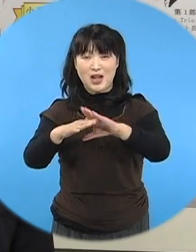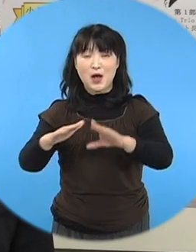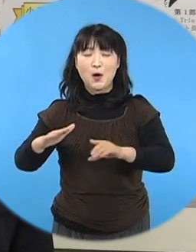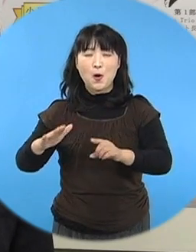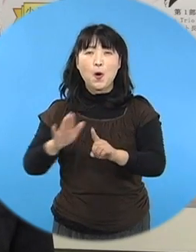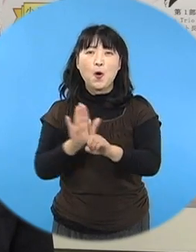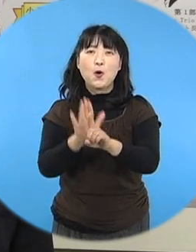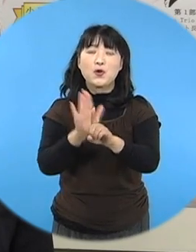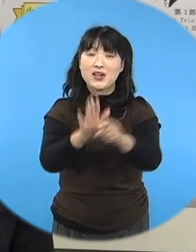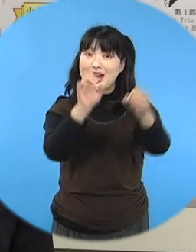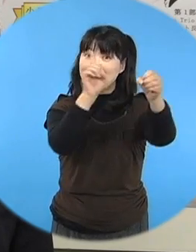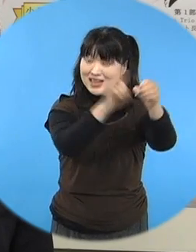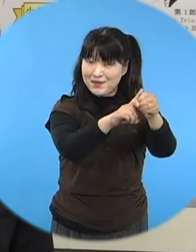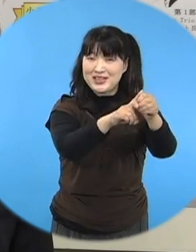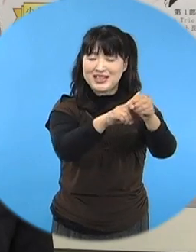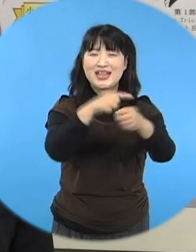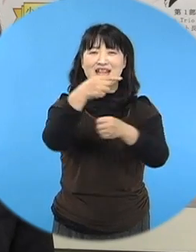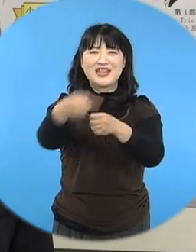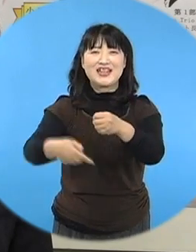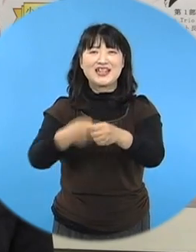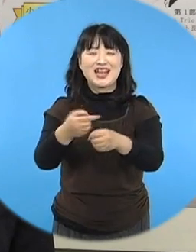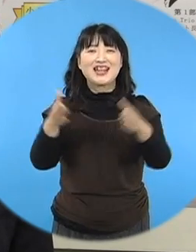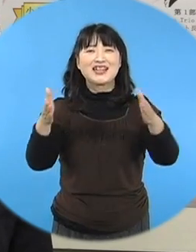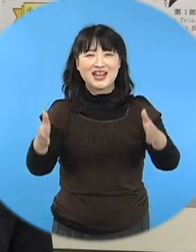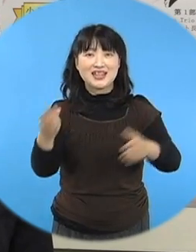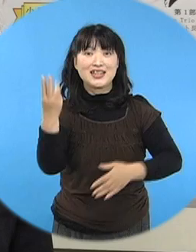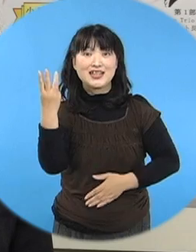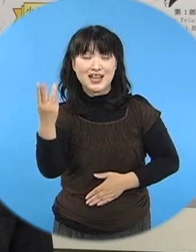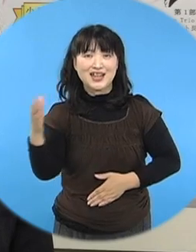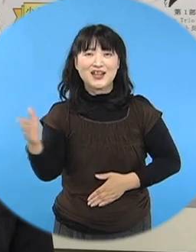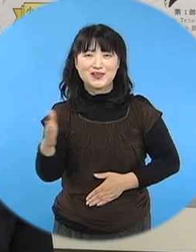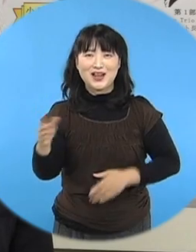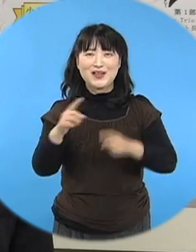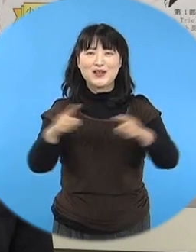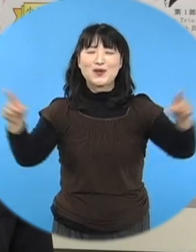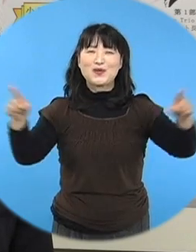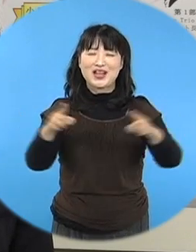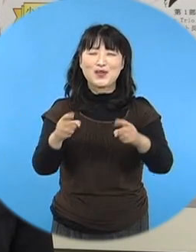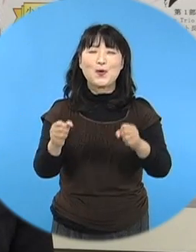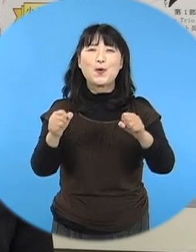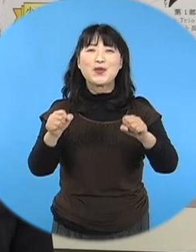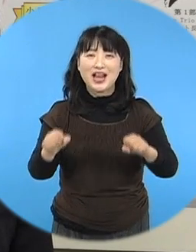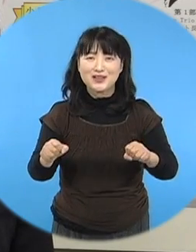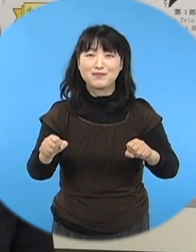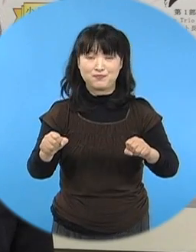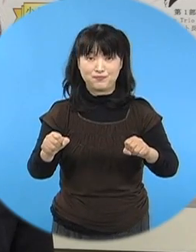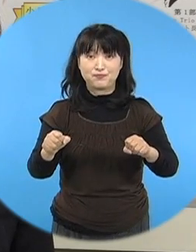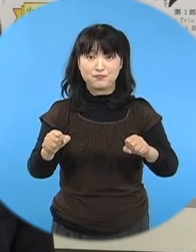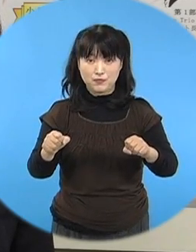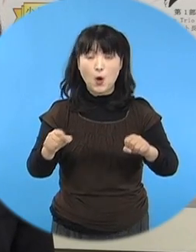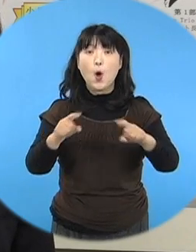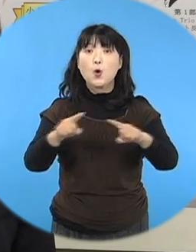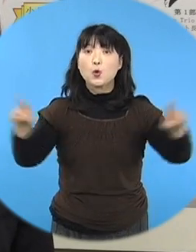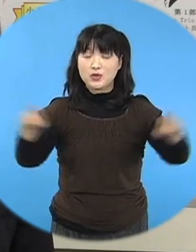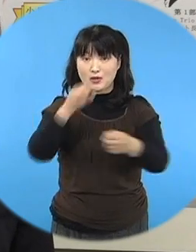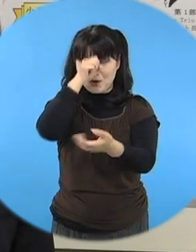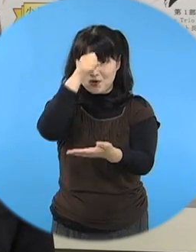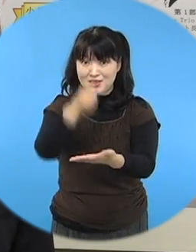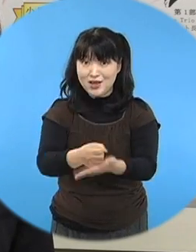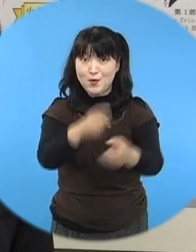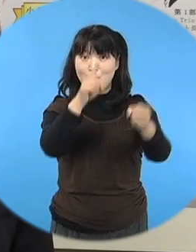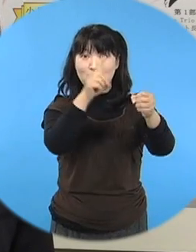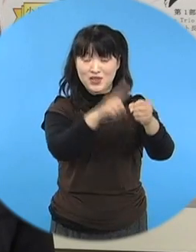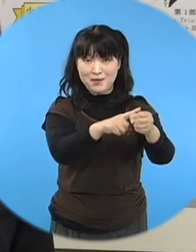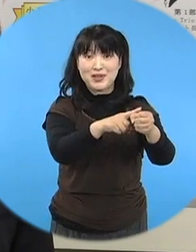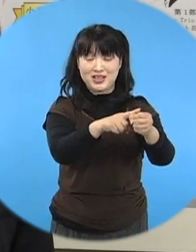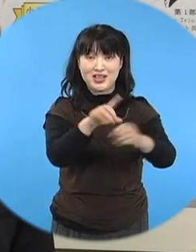年に3回ほどコンサートを開催しています。普段はコンサートを成功させるために随時